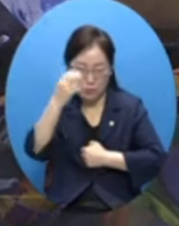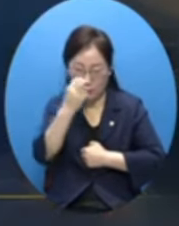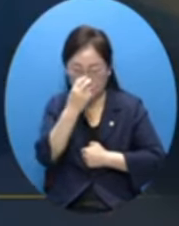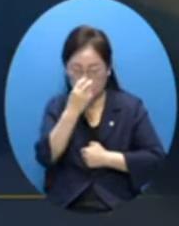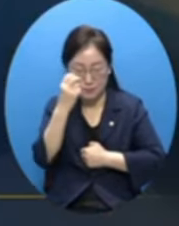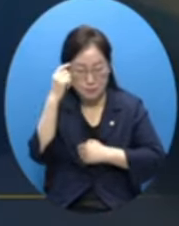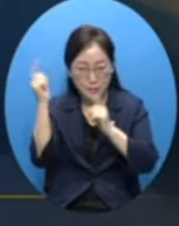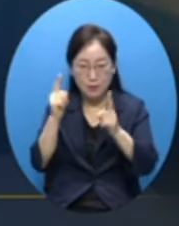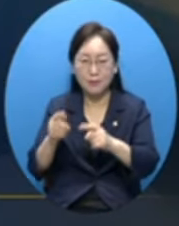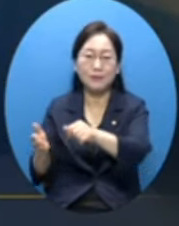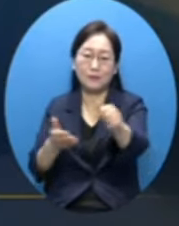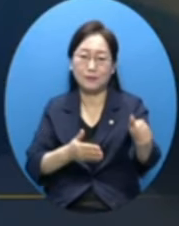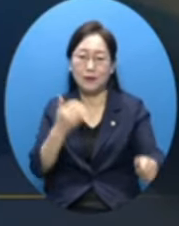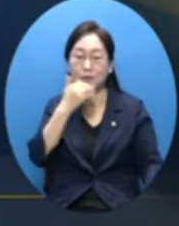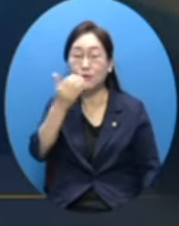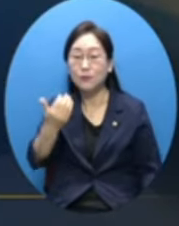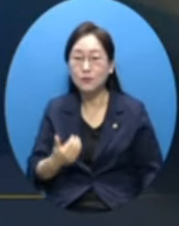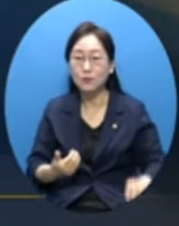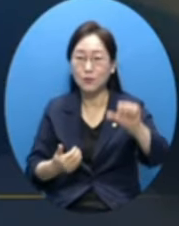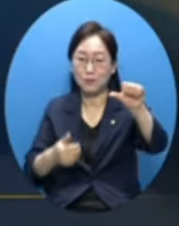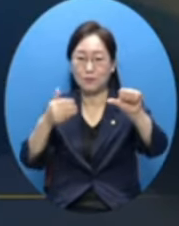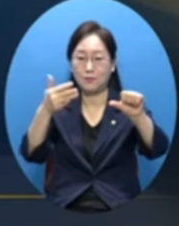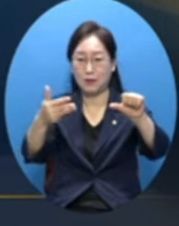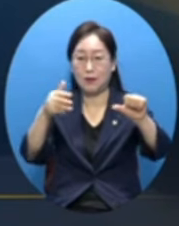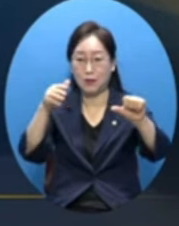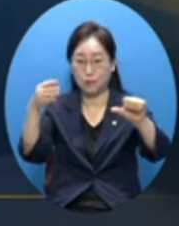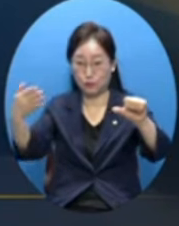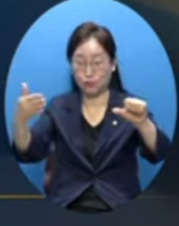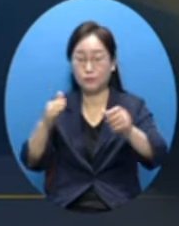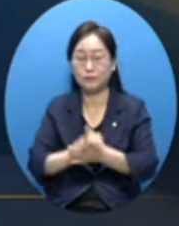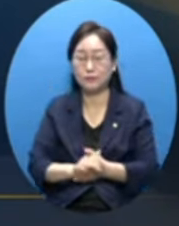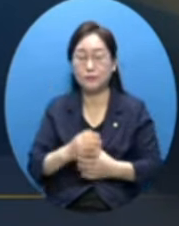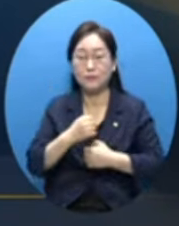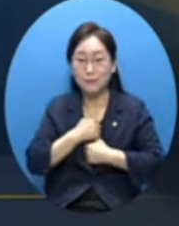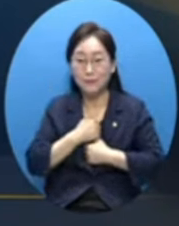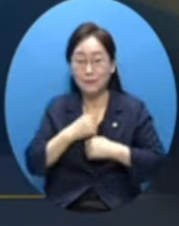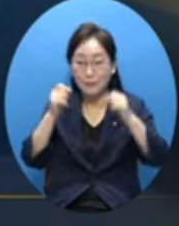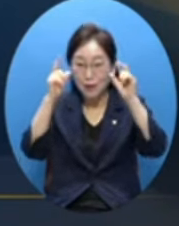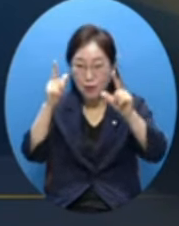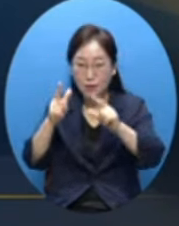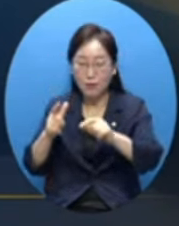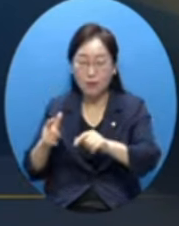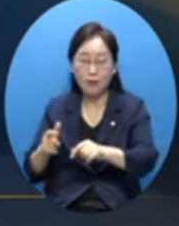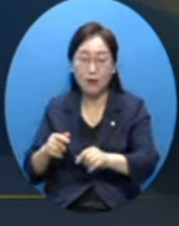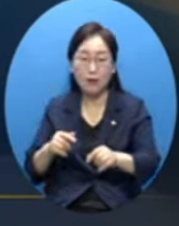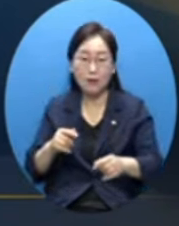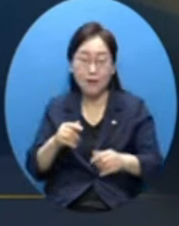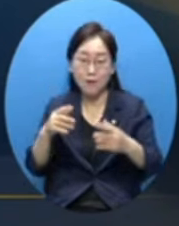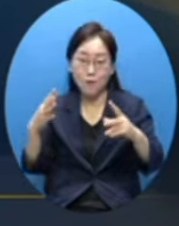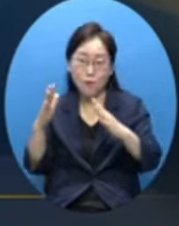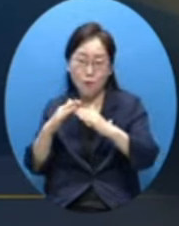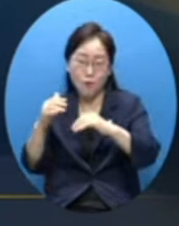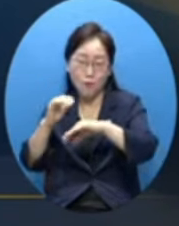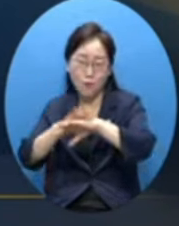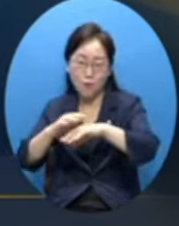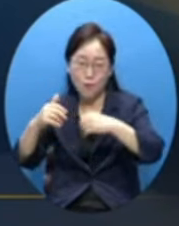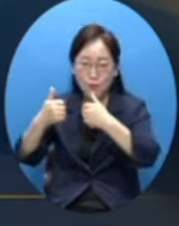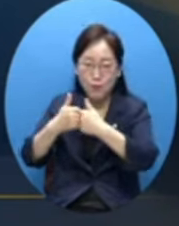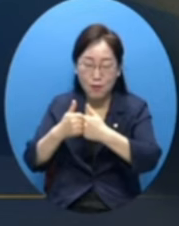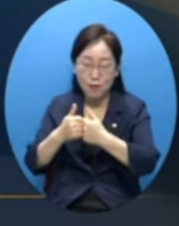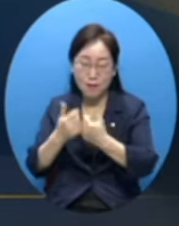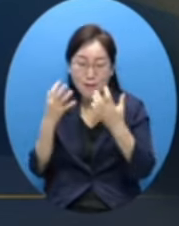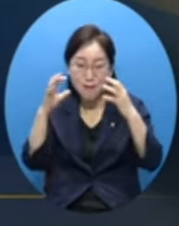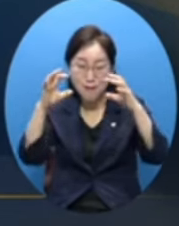베드로전서 5장 8절 9절은 이렇게 말씀합니다 근신하라 깨어라 너희대 마귀가 우는 사자같이 다니며